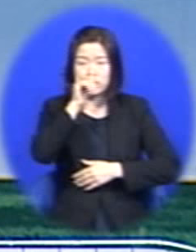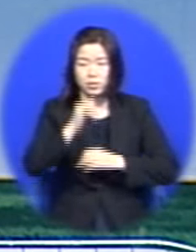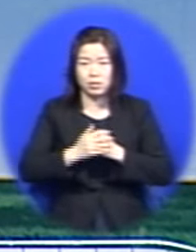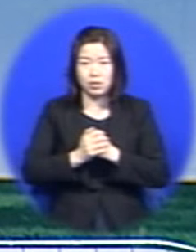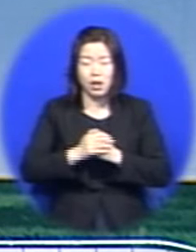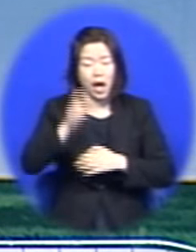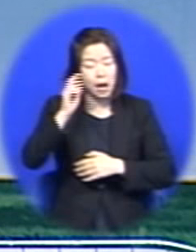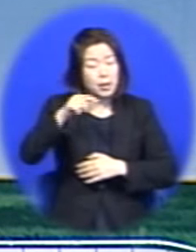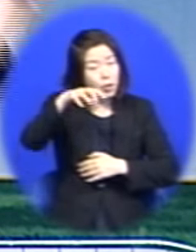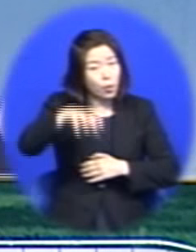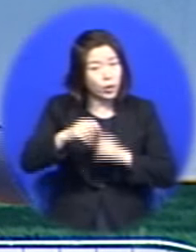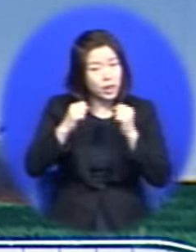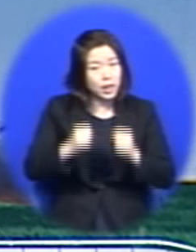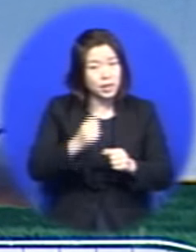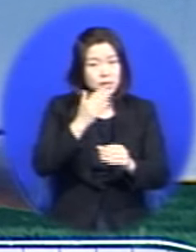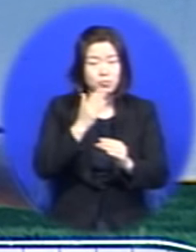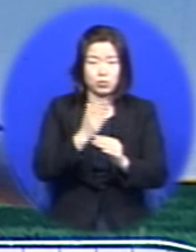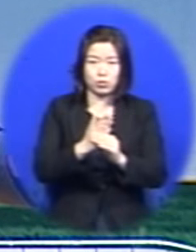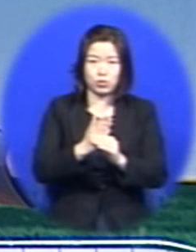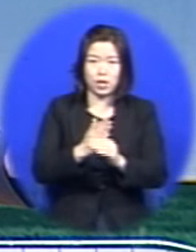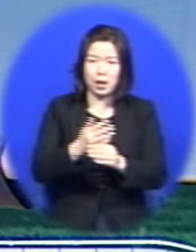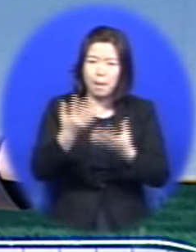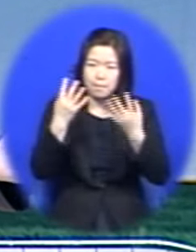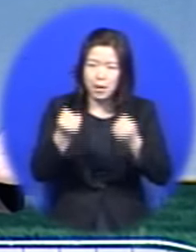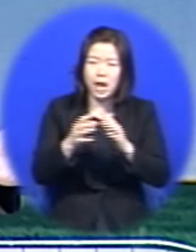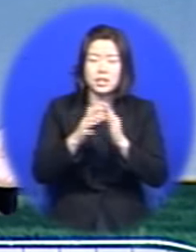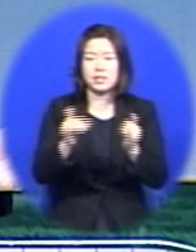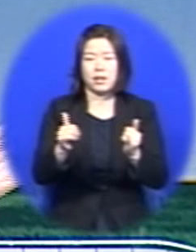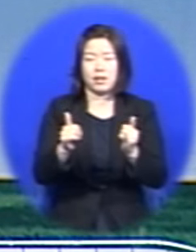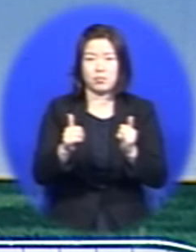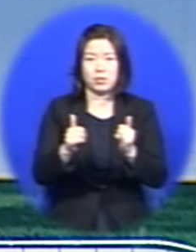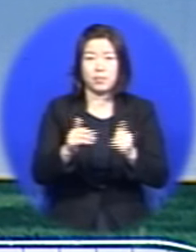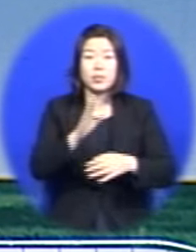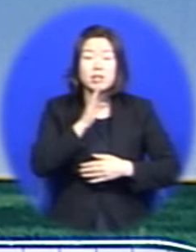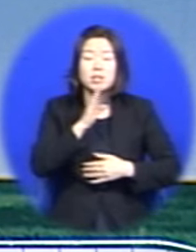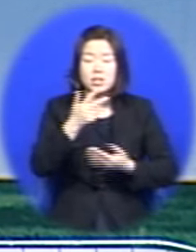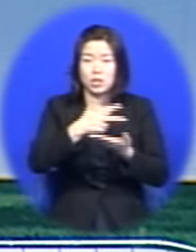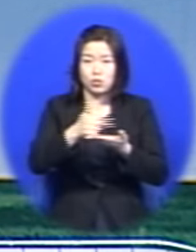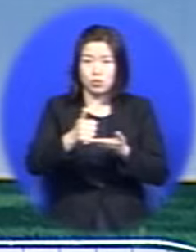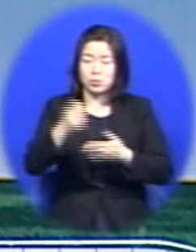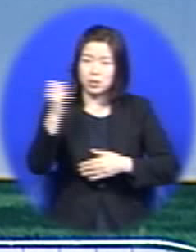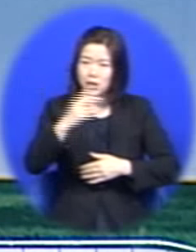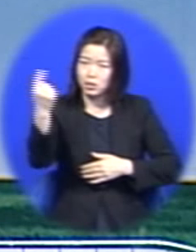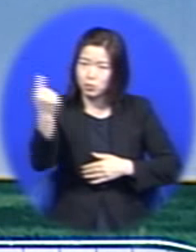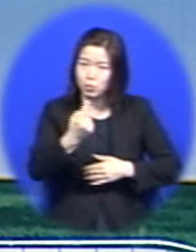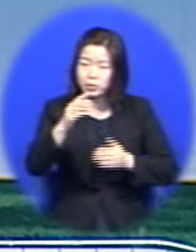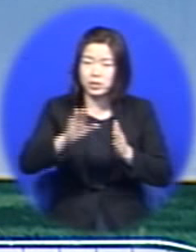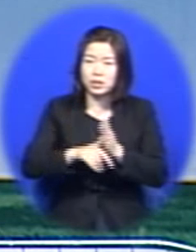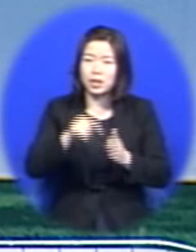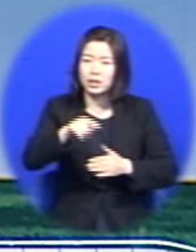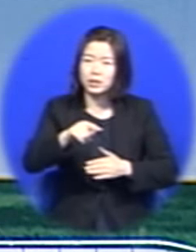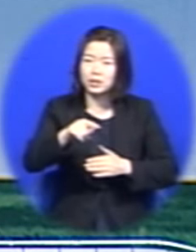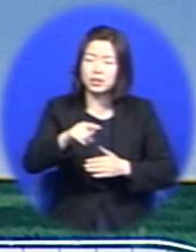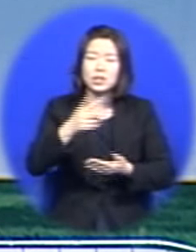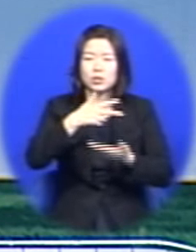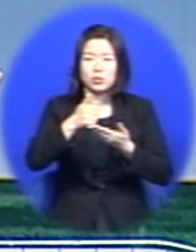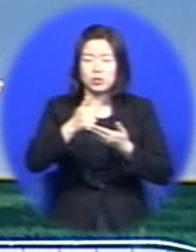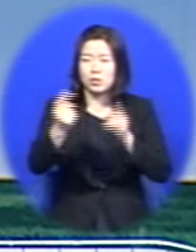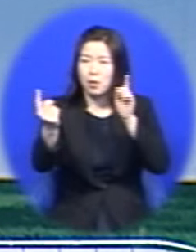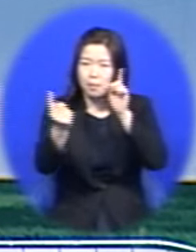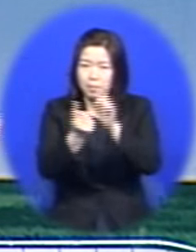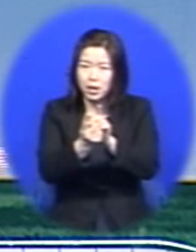계신 분들 중에 상당히 많은 분들은 실제로 주님이 재림이 오실 때 그 재림하신